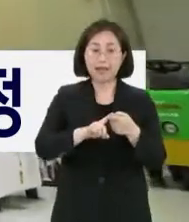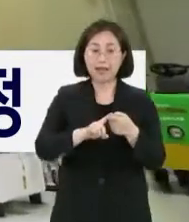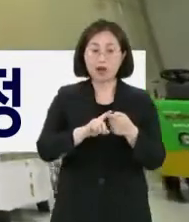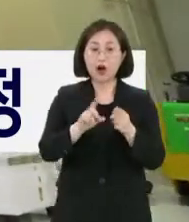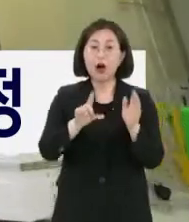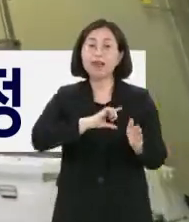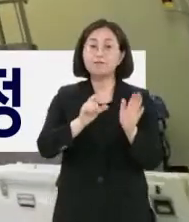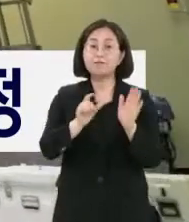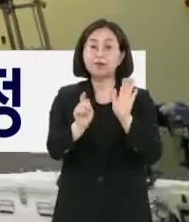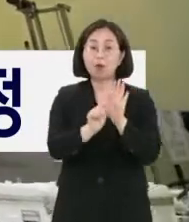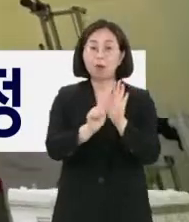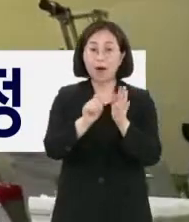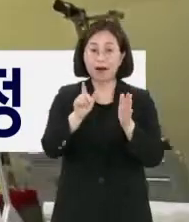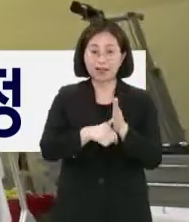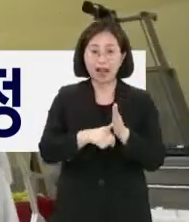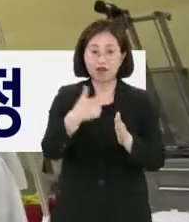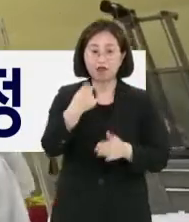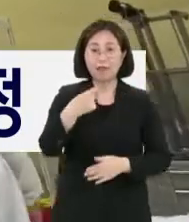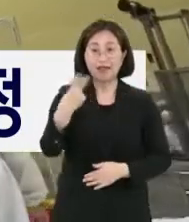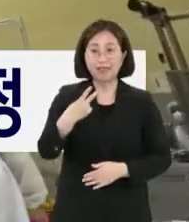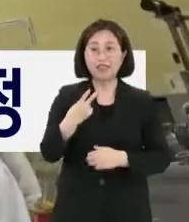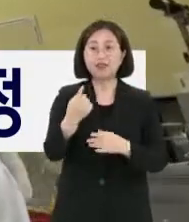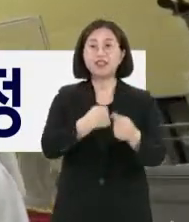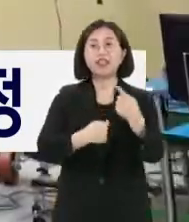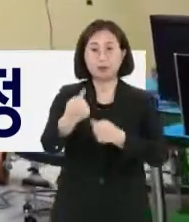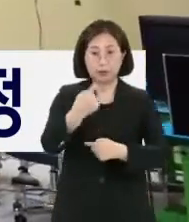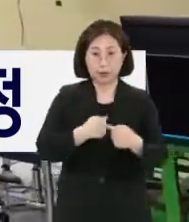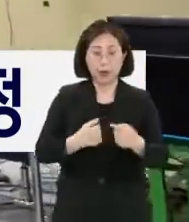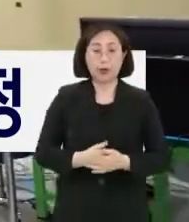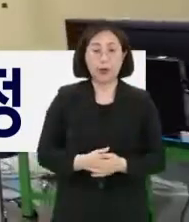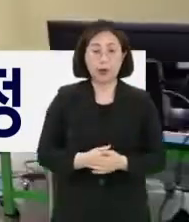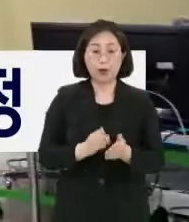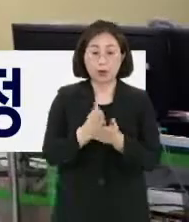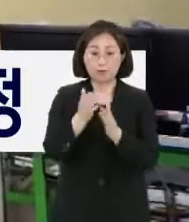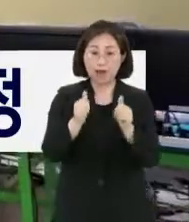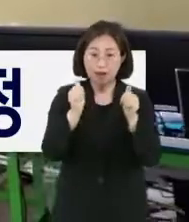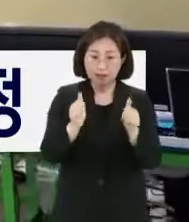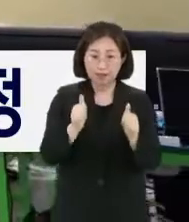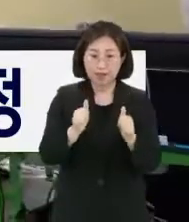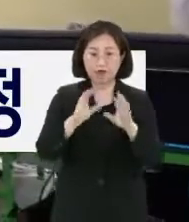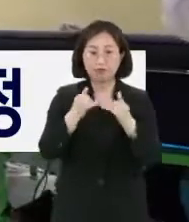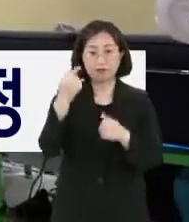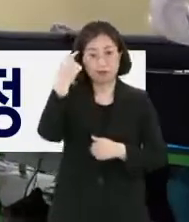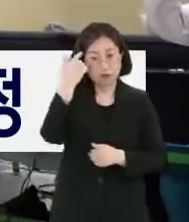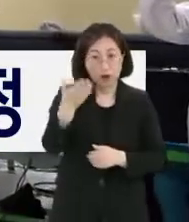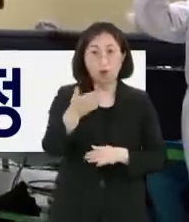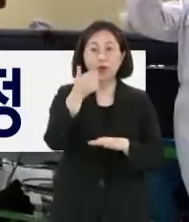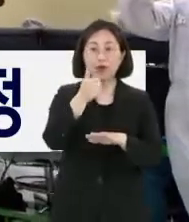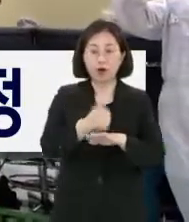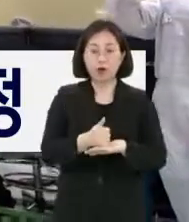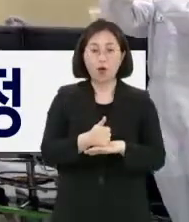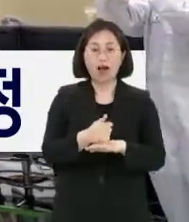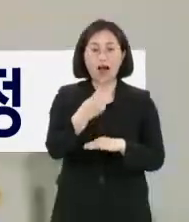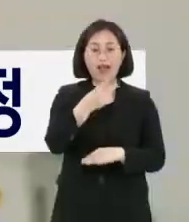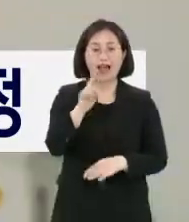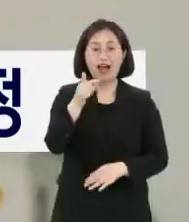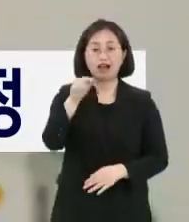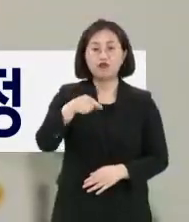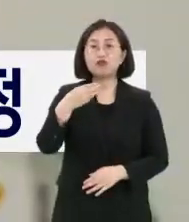명칭 공모전에서 모두 6만 2천여 건이 접수됐고, 전문가 심사와 국민 선호도 조사를 거쳐